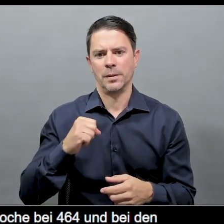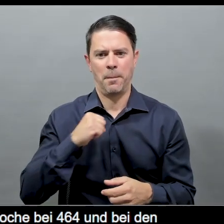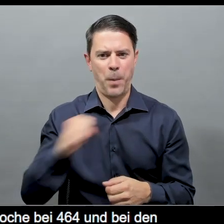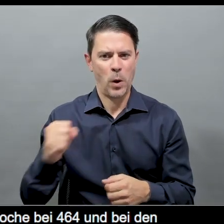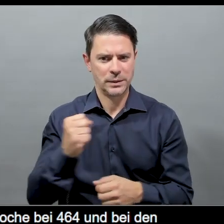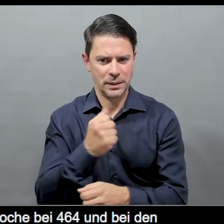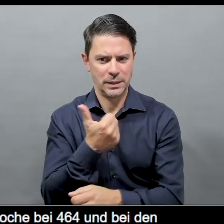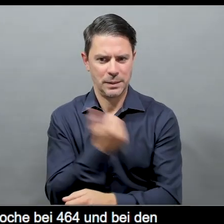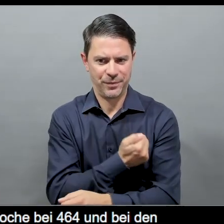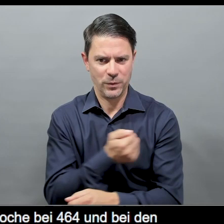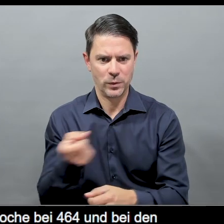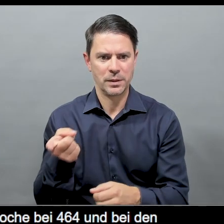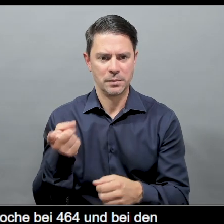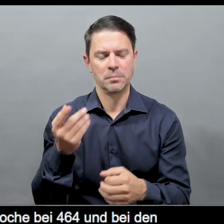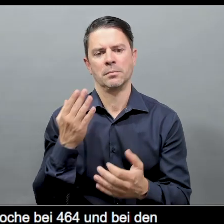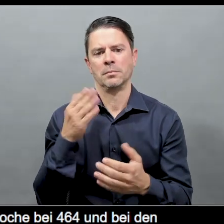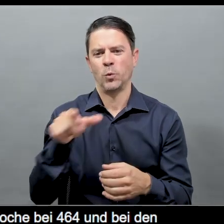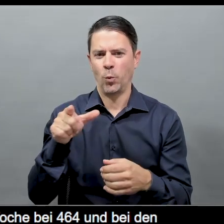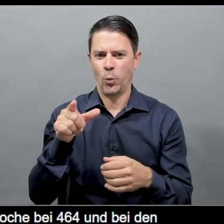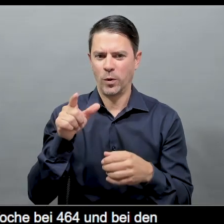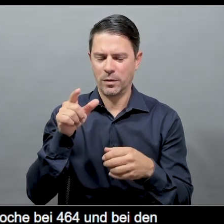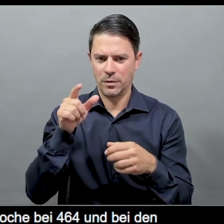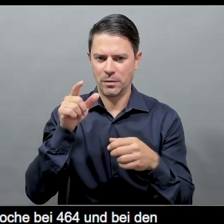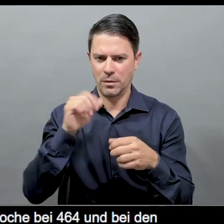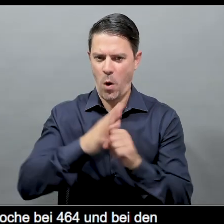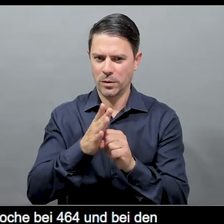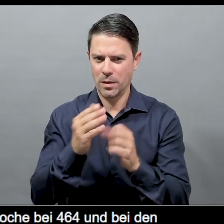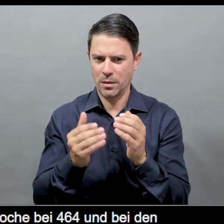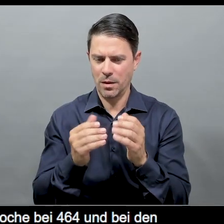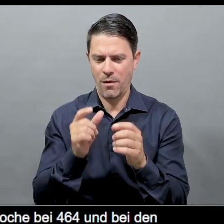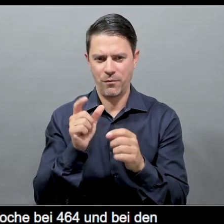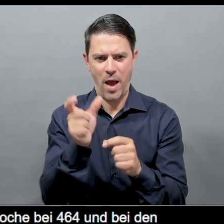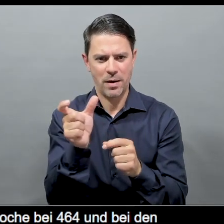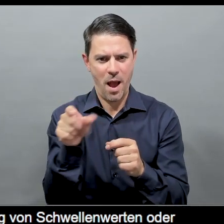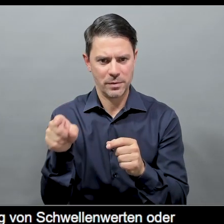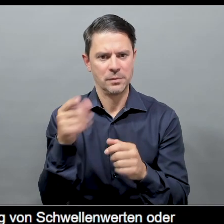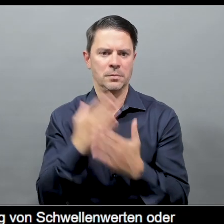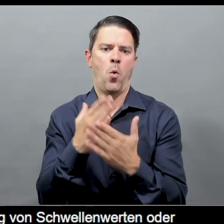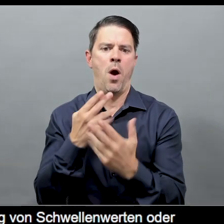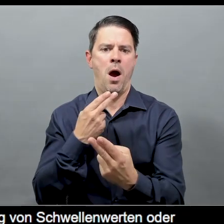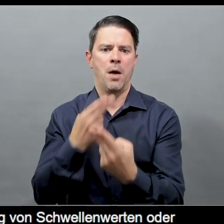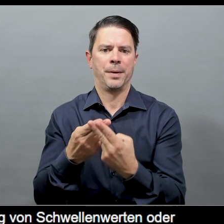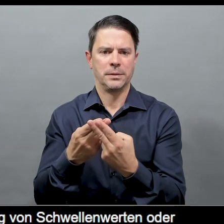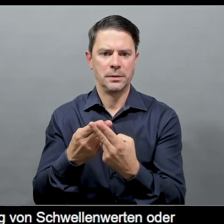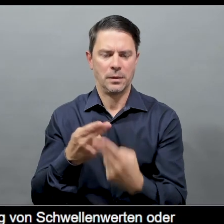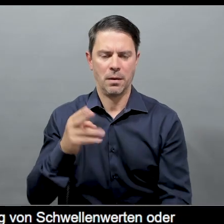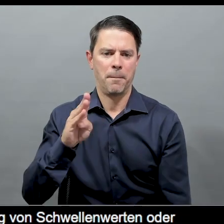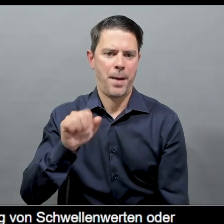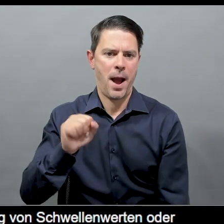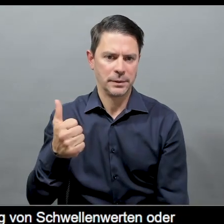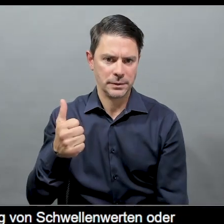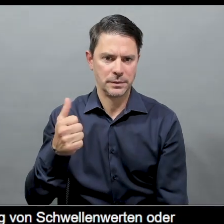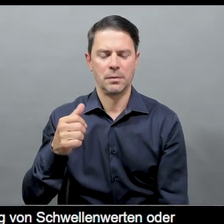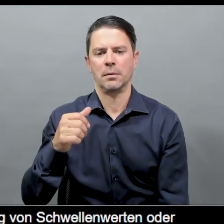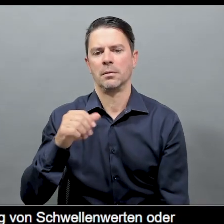Und das wird natürlich auch empfohlen, weil das Wichtigste eigentlich ist, die Immunität selber so hoch wie möglich zu halten. Das nützt einem selber und nützt uns